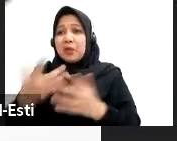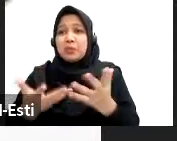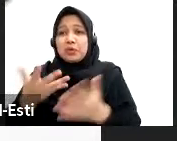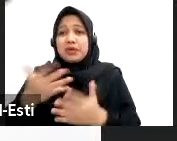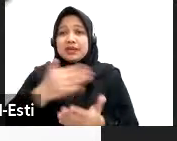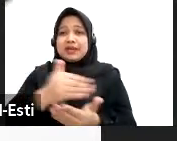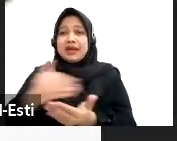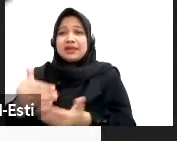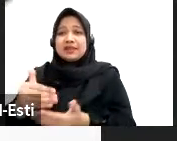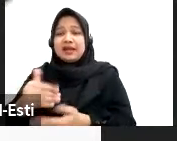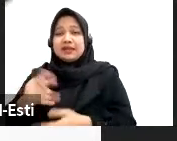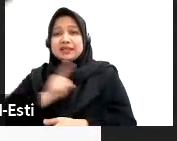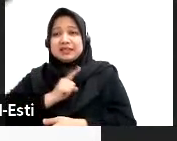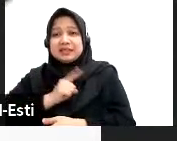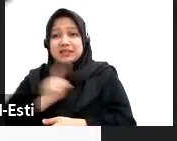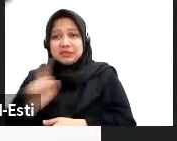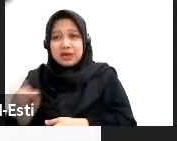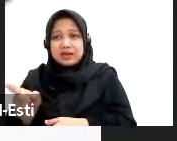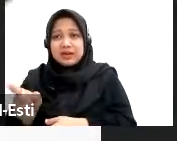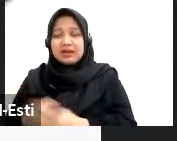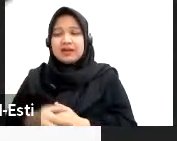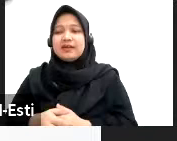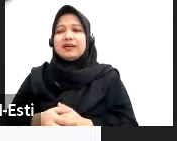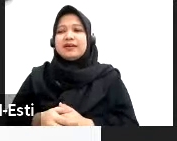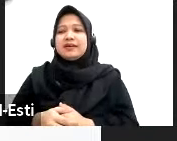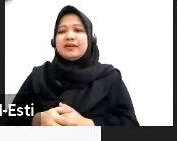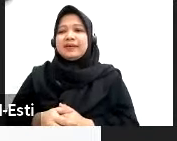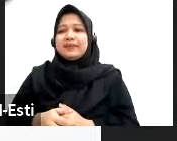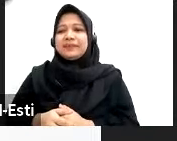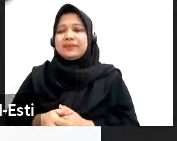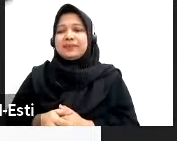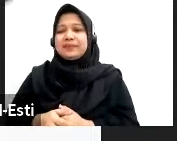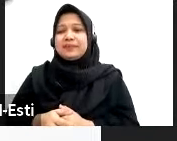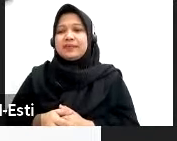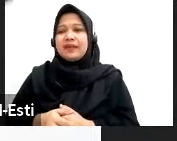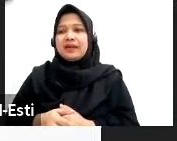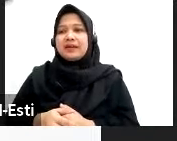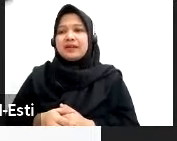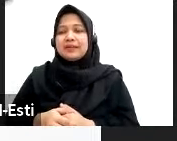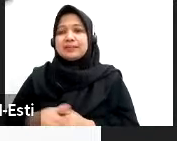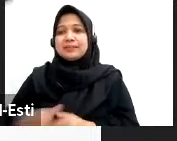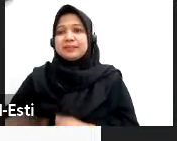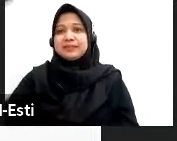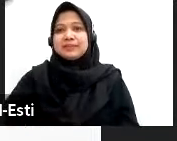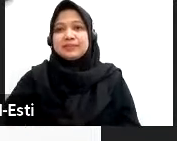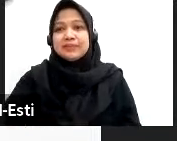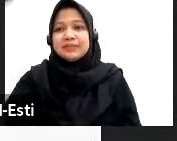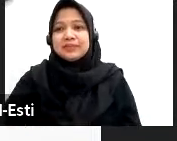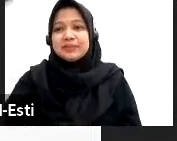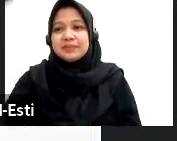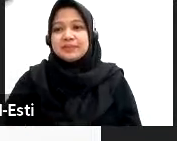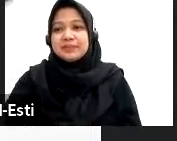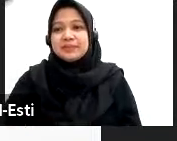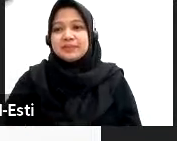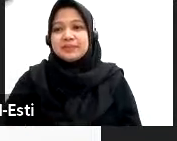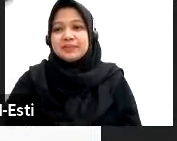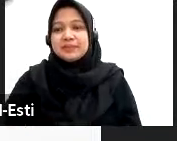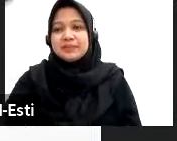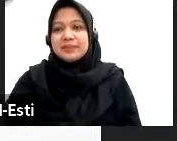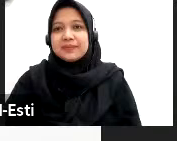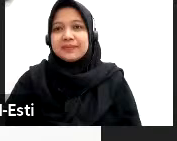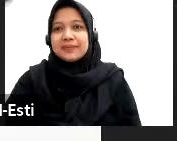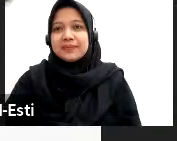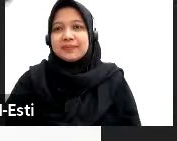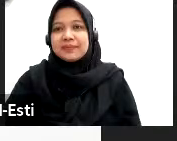punya data sendiri gitu nah ini saya Gambarkan undang-undang yang memiliki